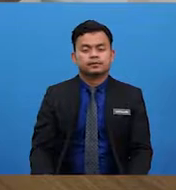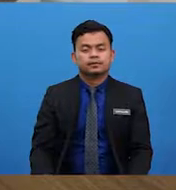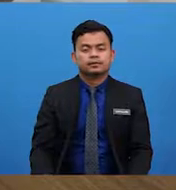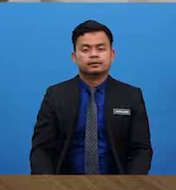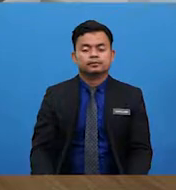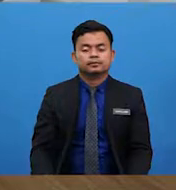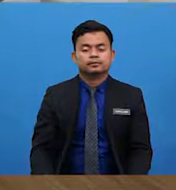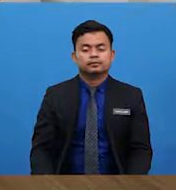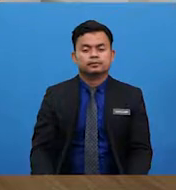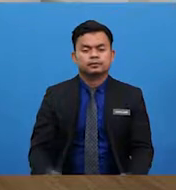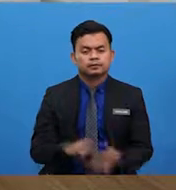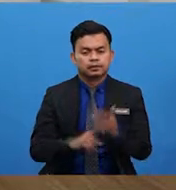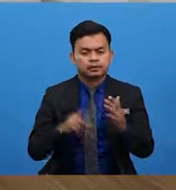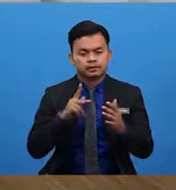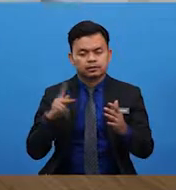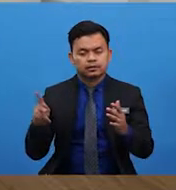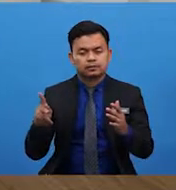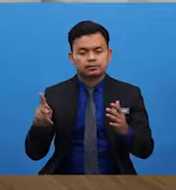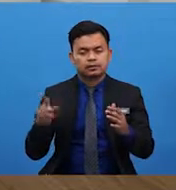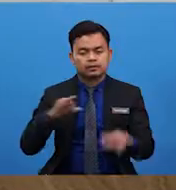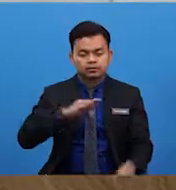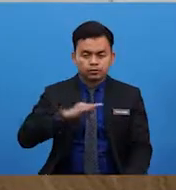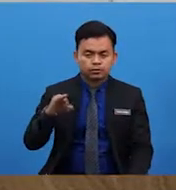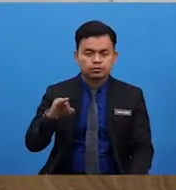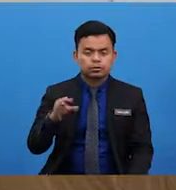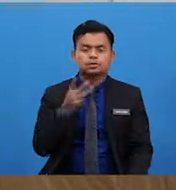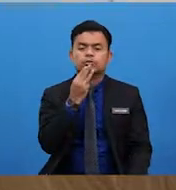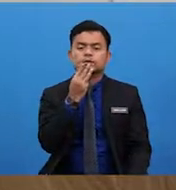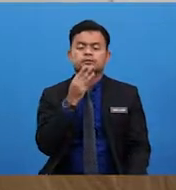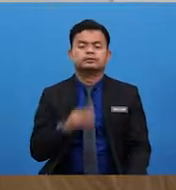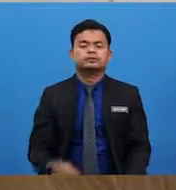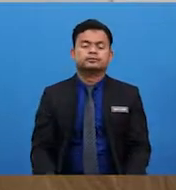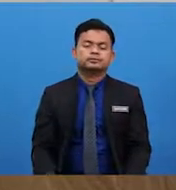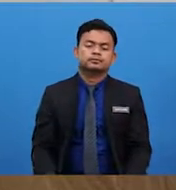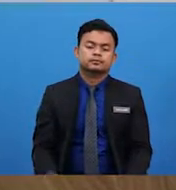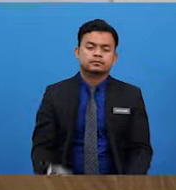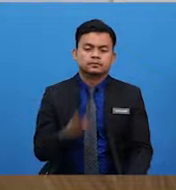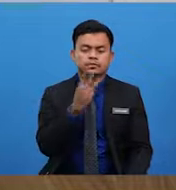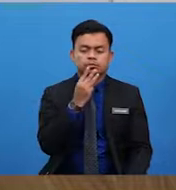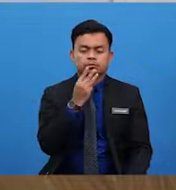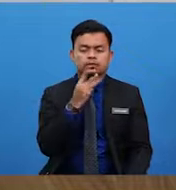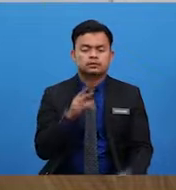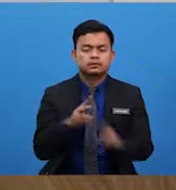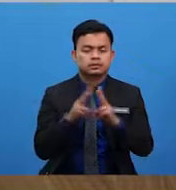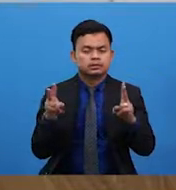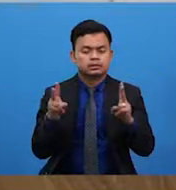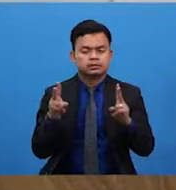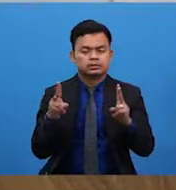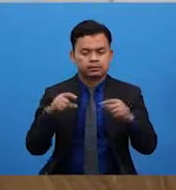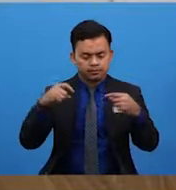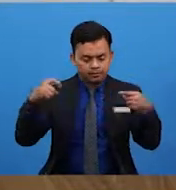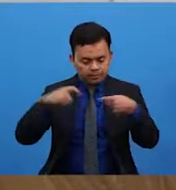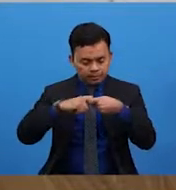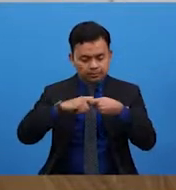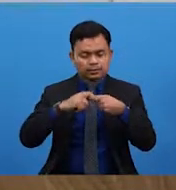tentang peranan warna dalam Pegadaian itu dan kita harus ingat warna ini sangat berkaitan dengan cahaya oke